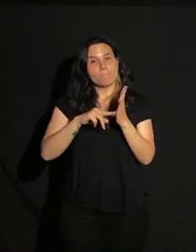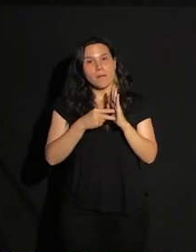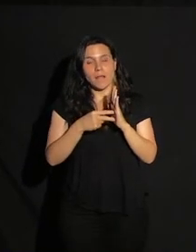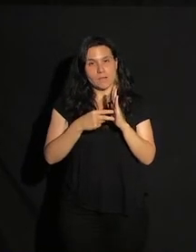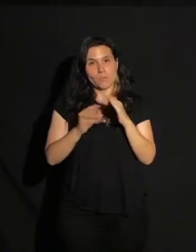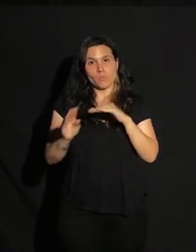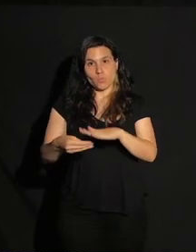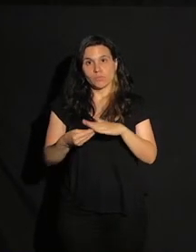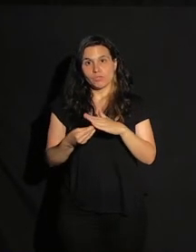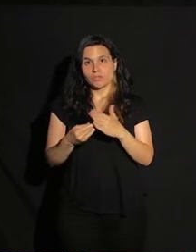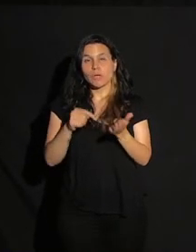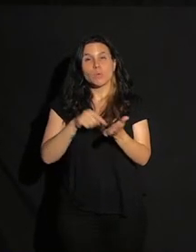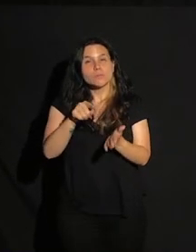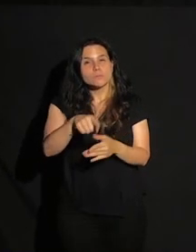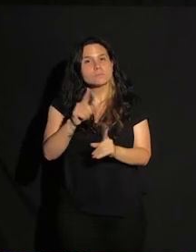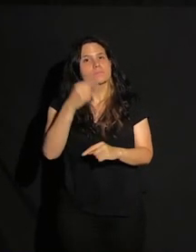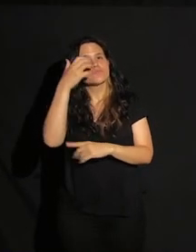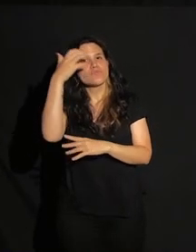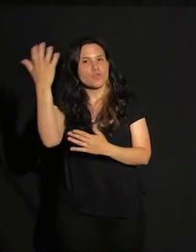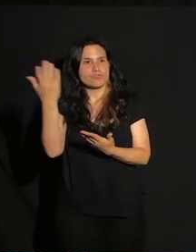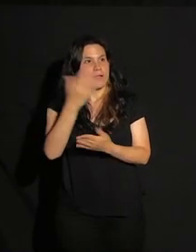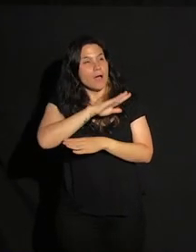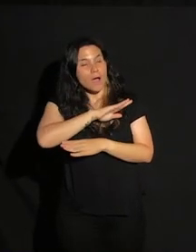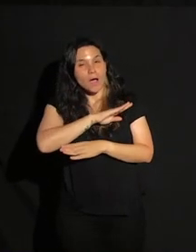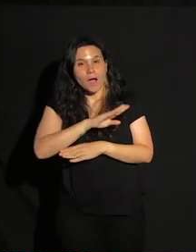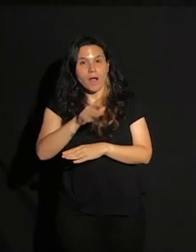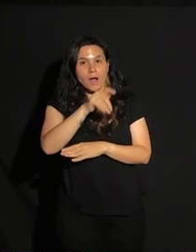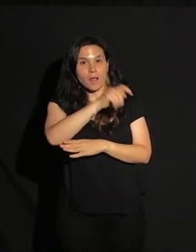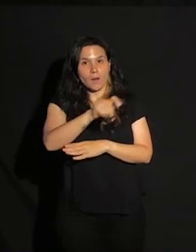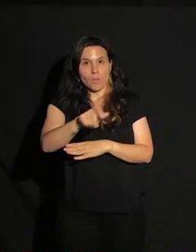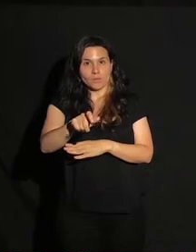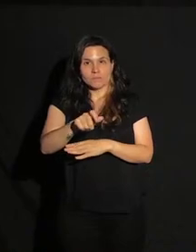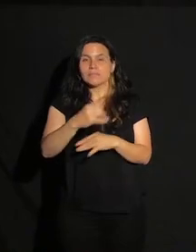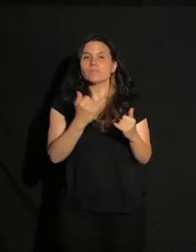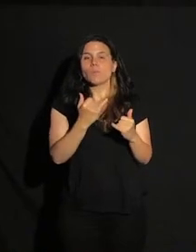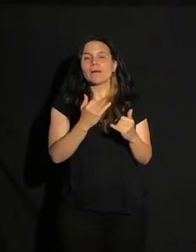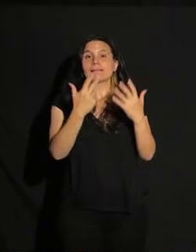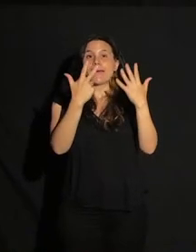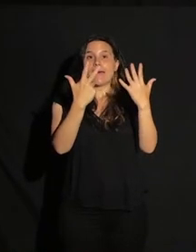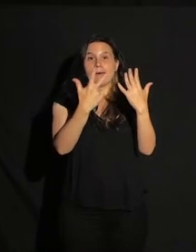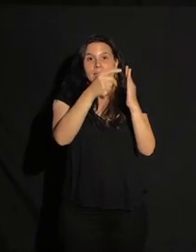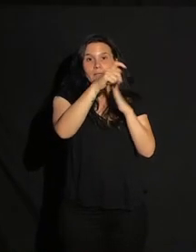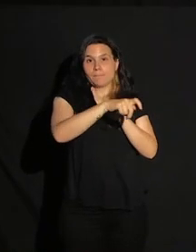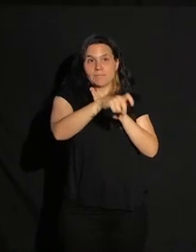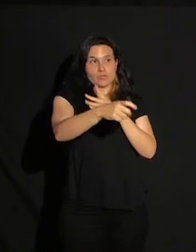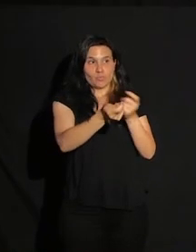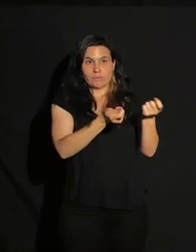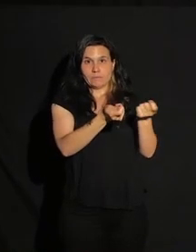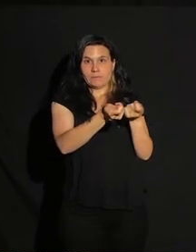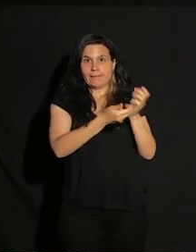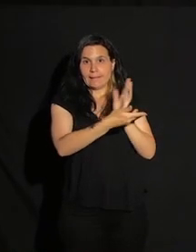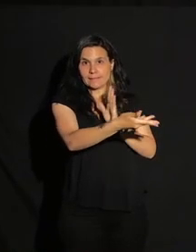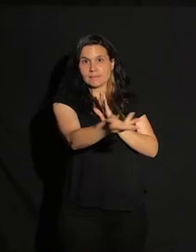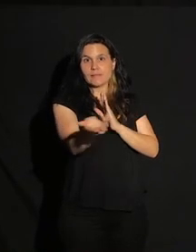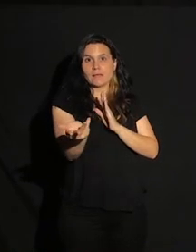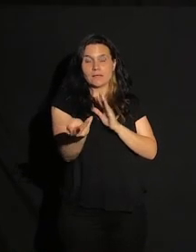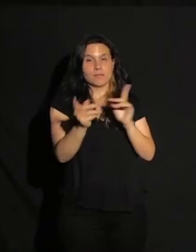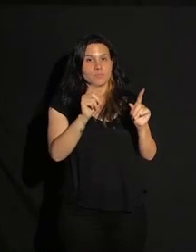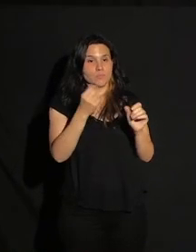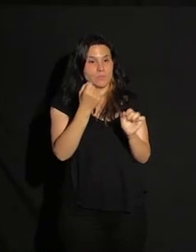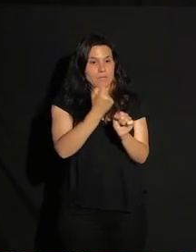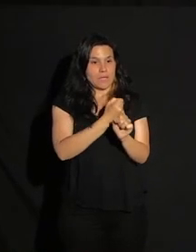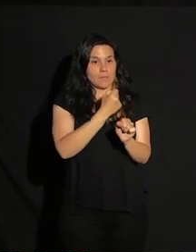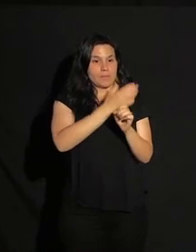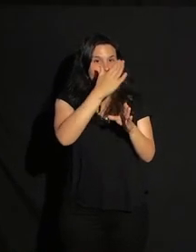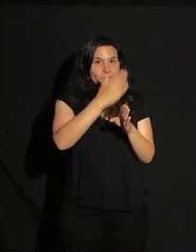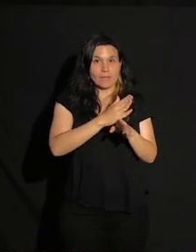weil man muss so vorstellen, diese alle Leute, die bei mir momentan 8 Personen, Tänzer, die gehen von der Arbeit und kommen